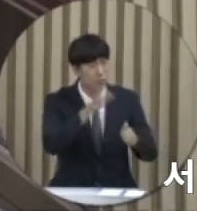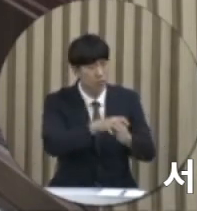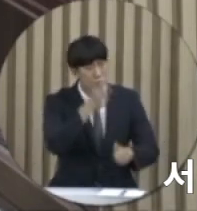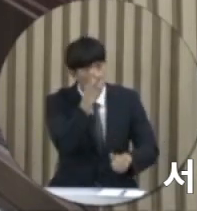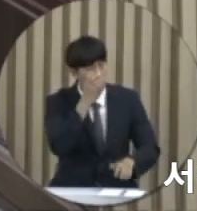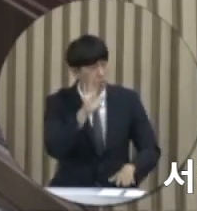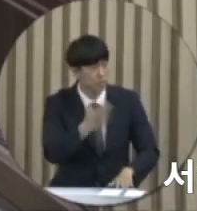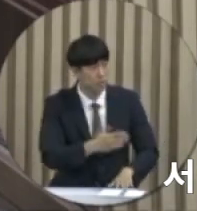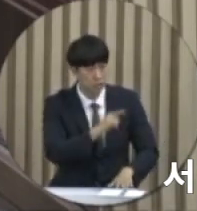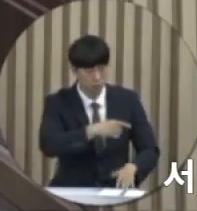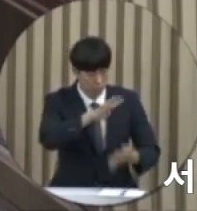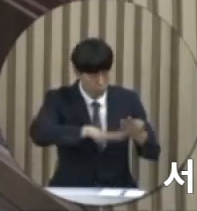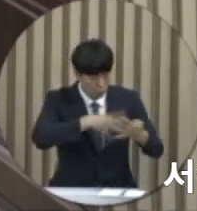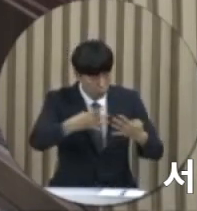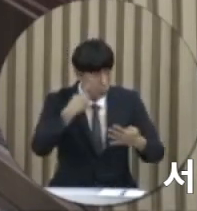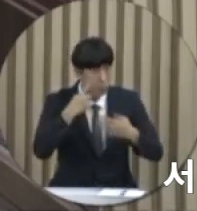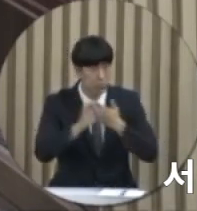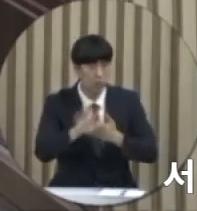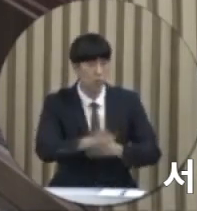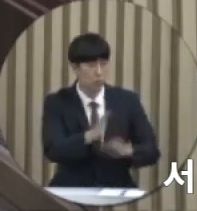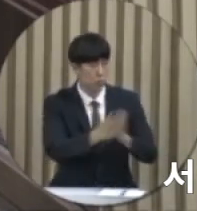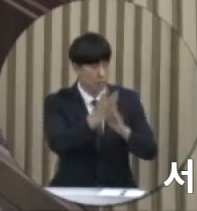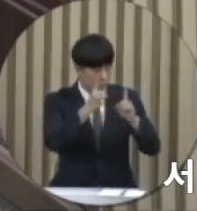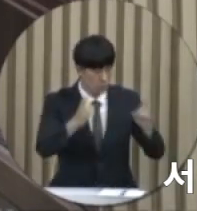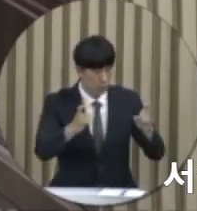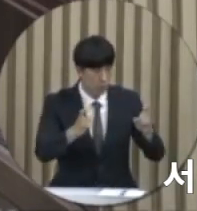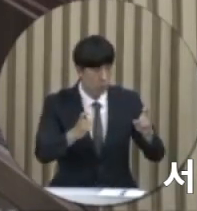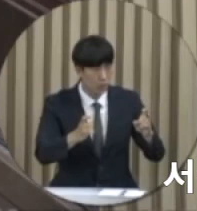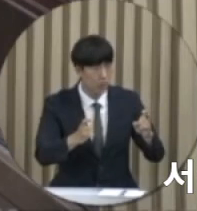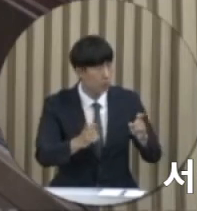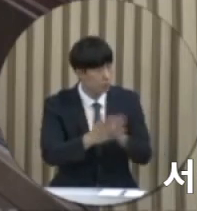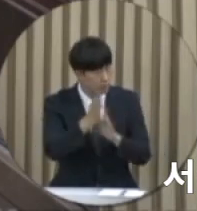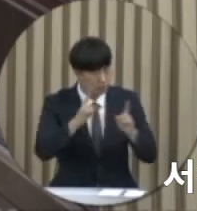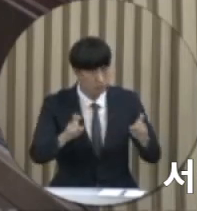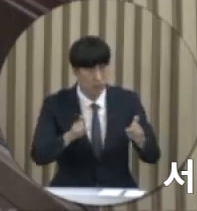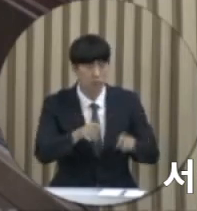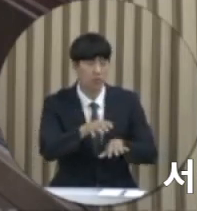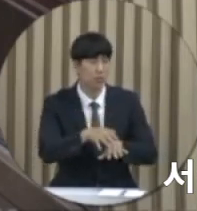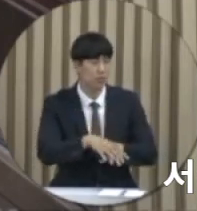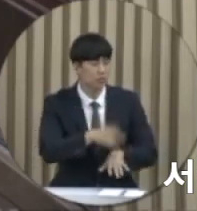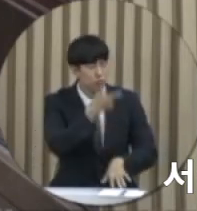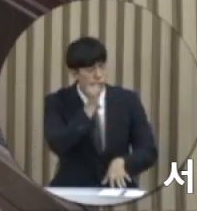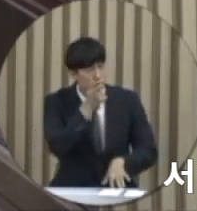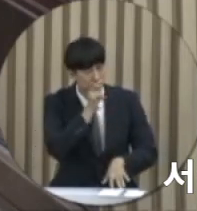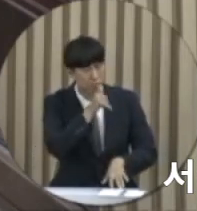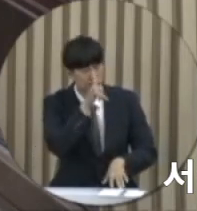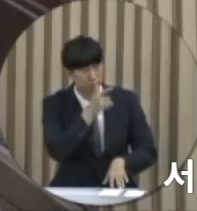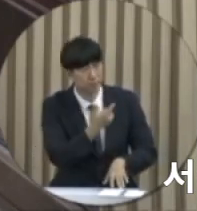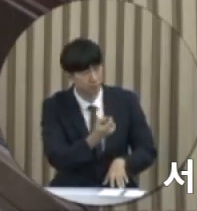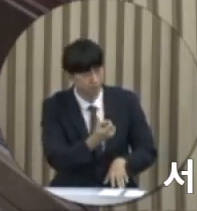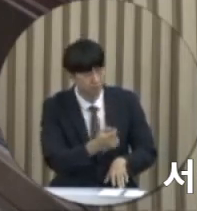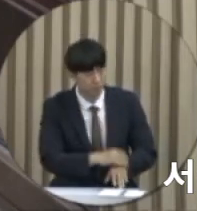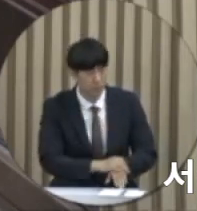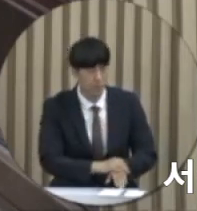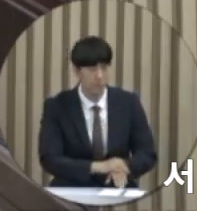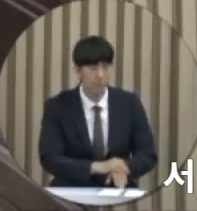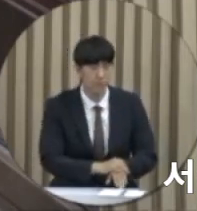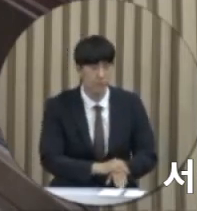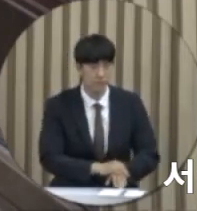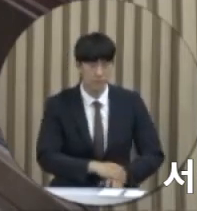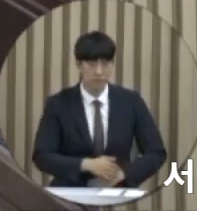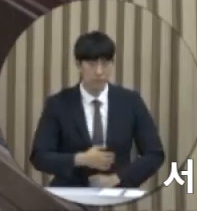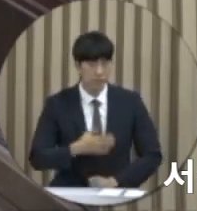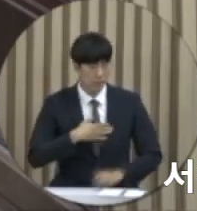봐도 지금 현재 우리 시의 구조가 어떻다라는 걸 아마 시장님 느끼실 거라고 생각이 듭니다. 저희가